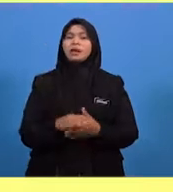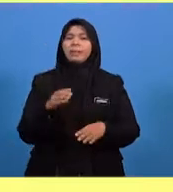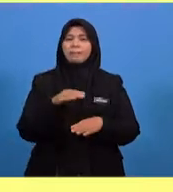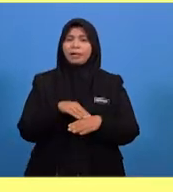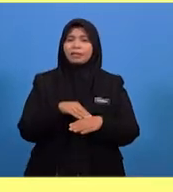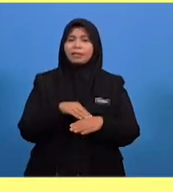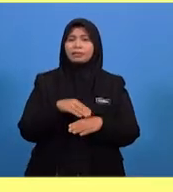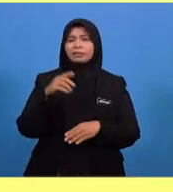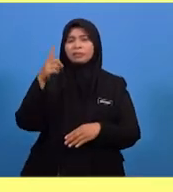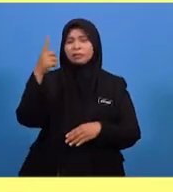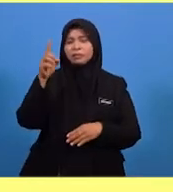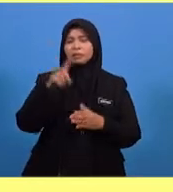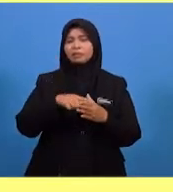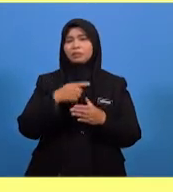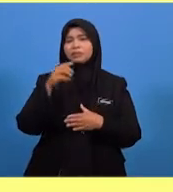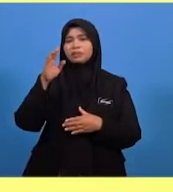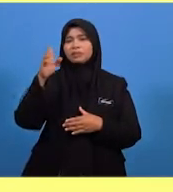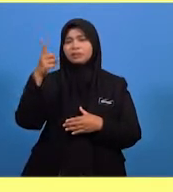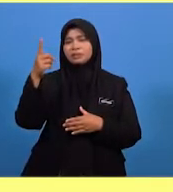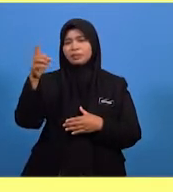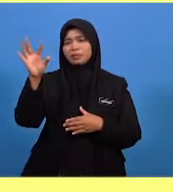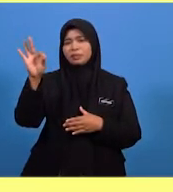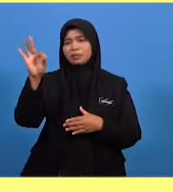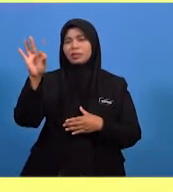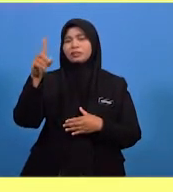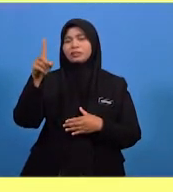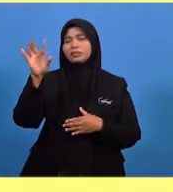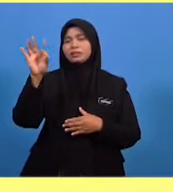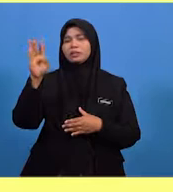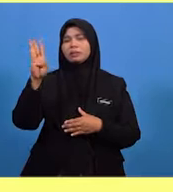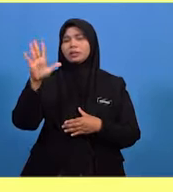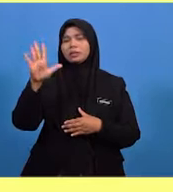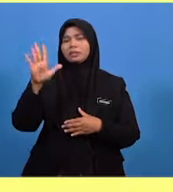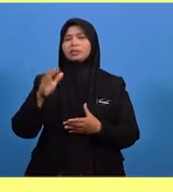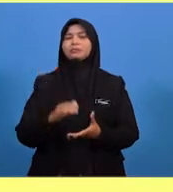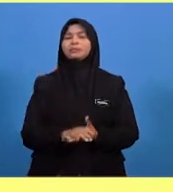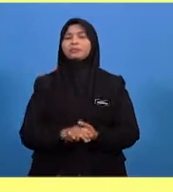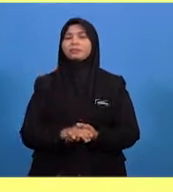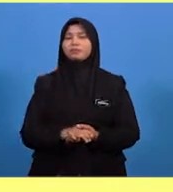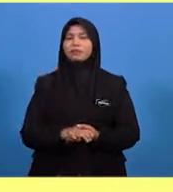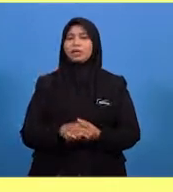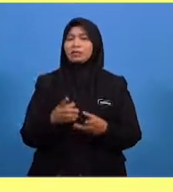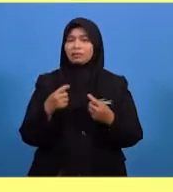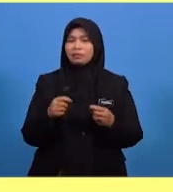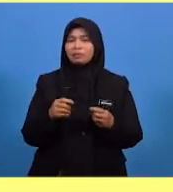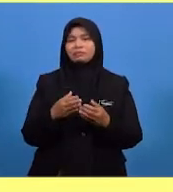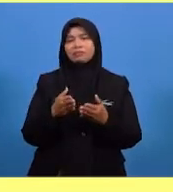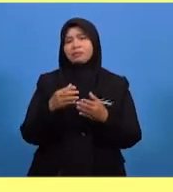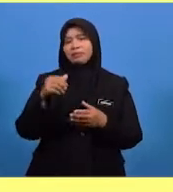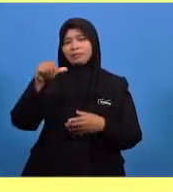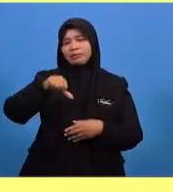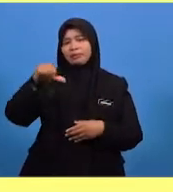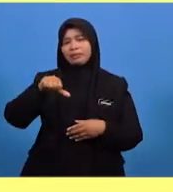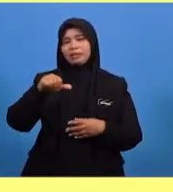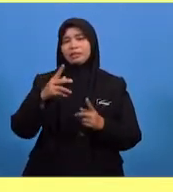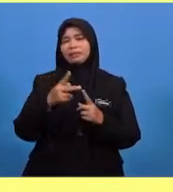seterusnya pada 11 September 1945 meja Jenderal hiu yamamura